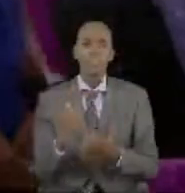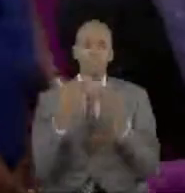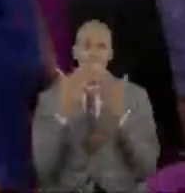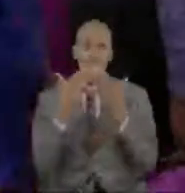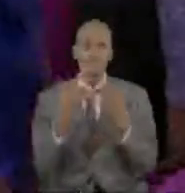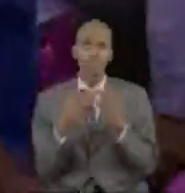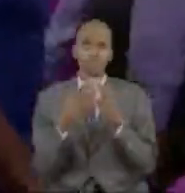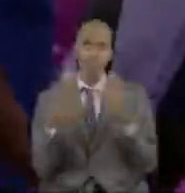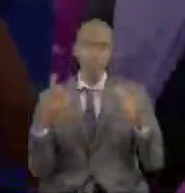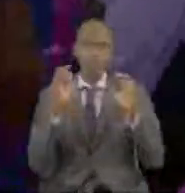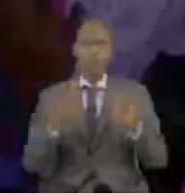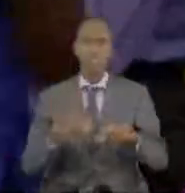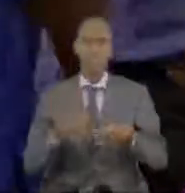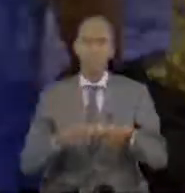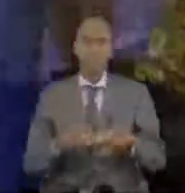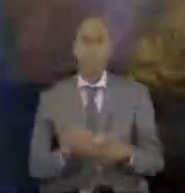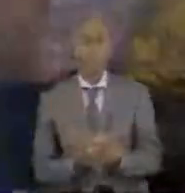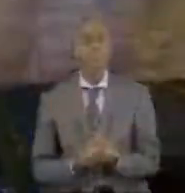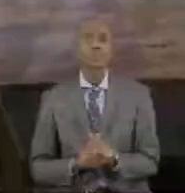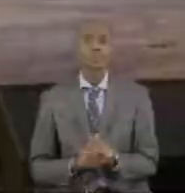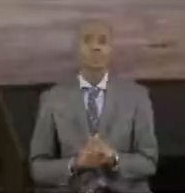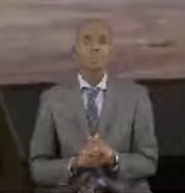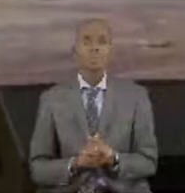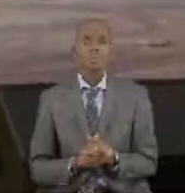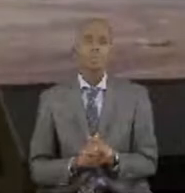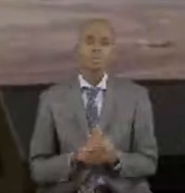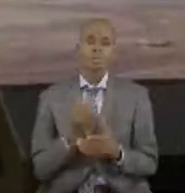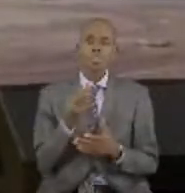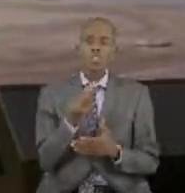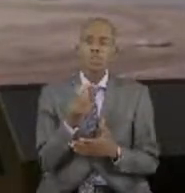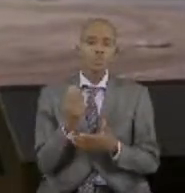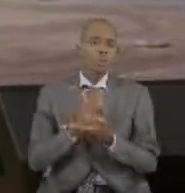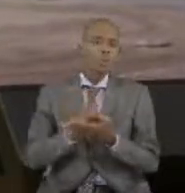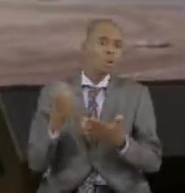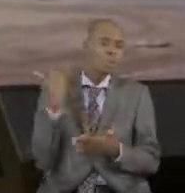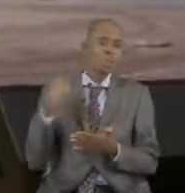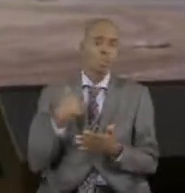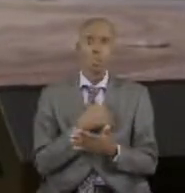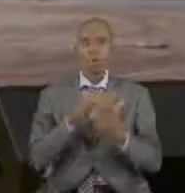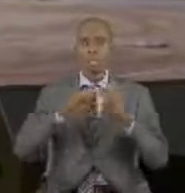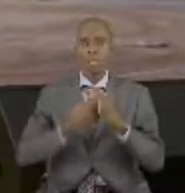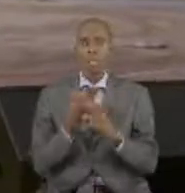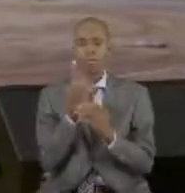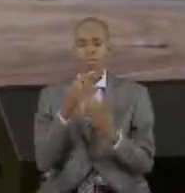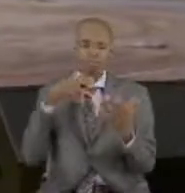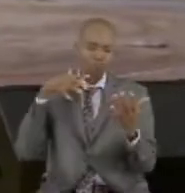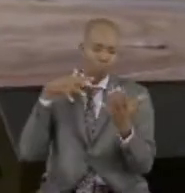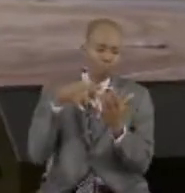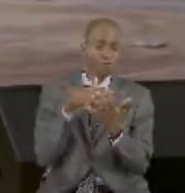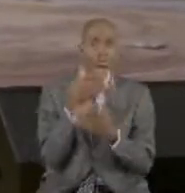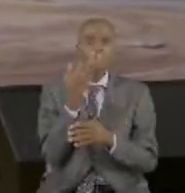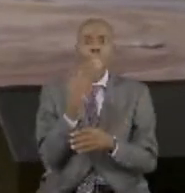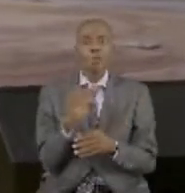merci beaucoup vous pouvez vous asseoir maintenant les semaines passent et nous avons commencé les tudors de